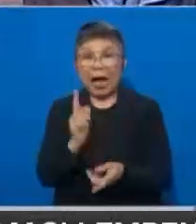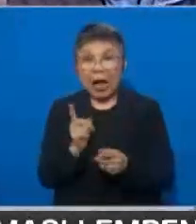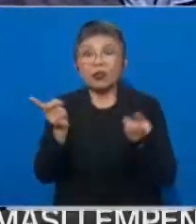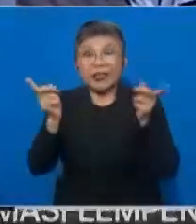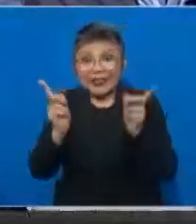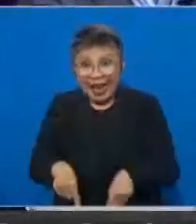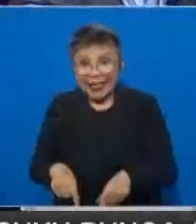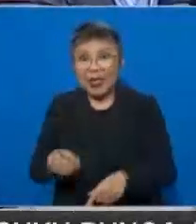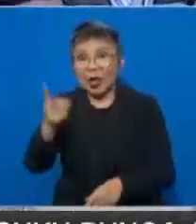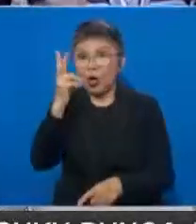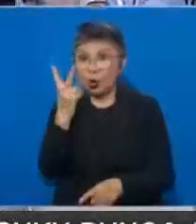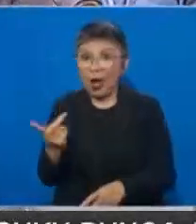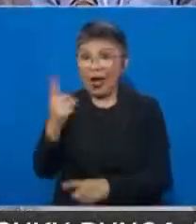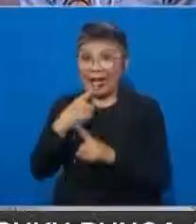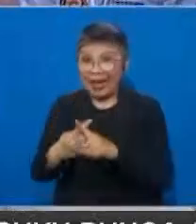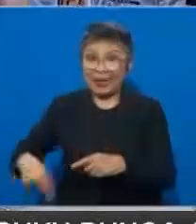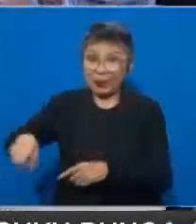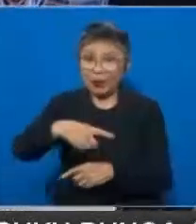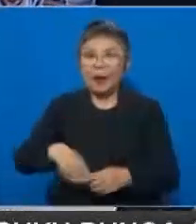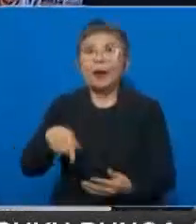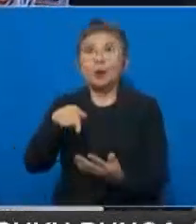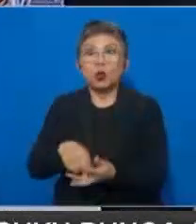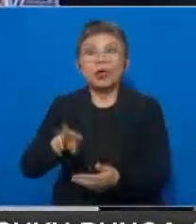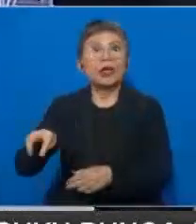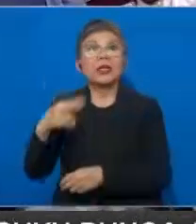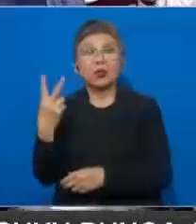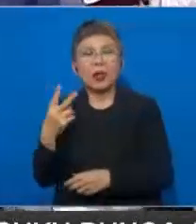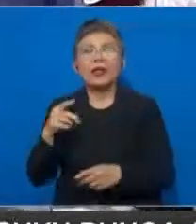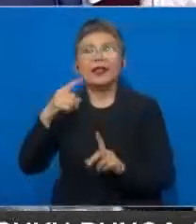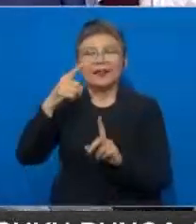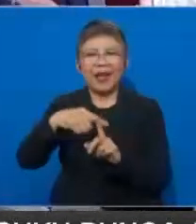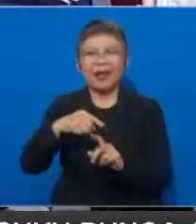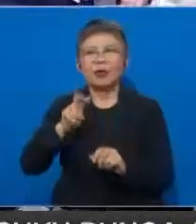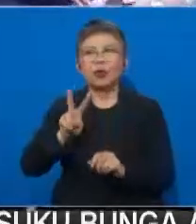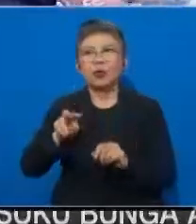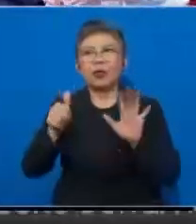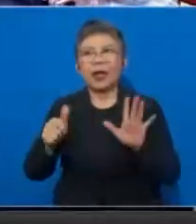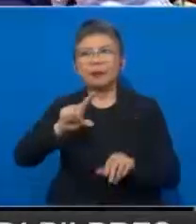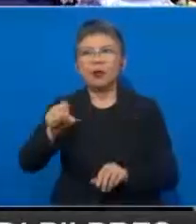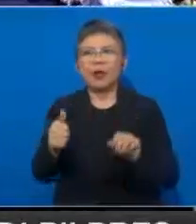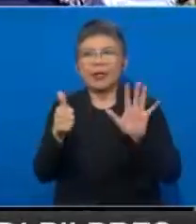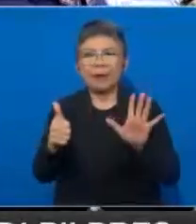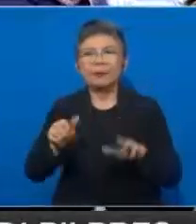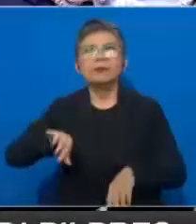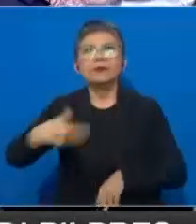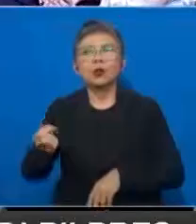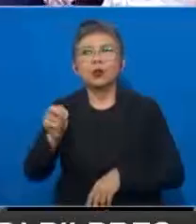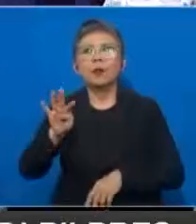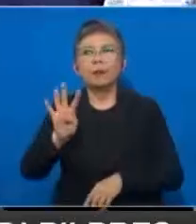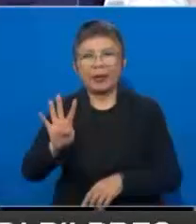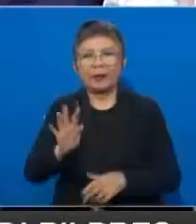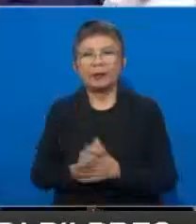pilpres berlangsung 2 putaran, maka pencoblosan putaran kedua akan berlangsung 26 Juni 2024